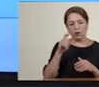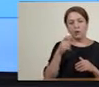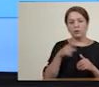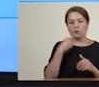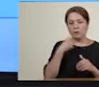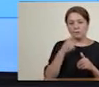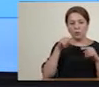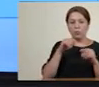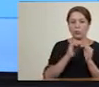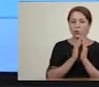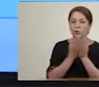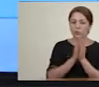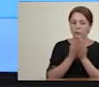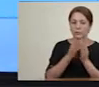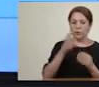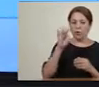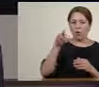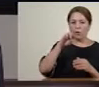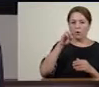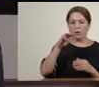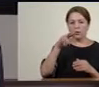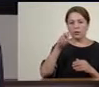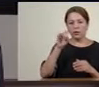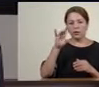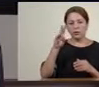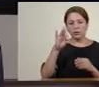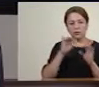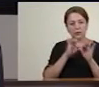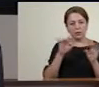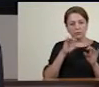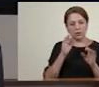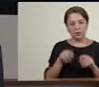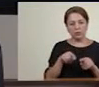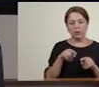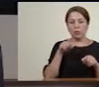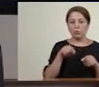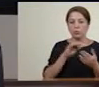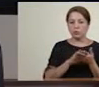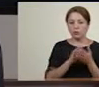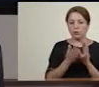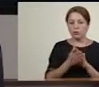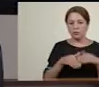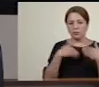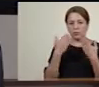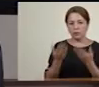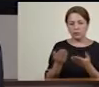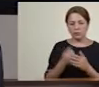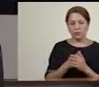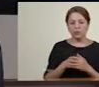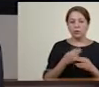Qur'oni Karimdagi oyatlarni tushuntiradi va uni sharoitga tatbiq etadi. Shuning uchun